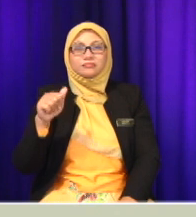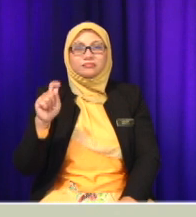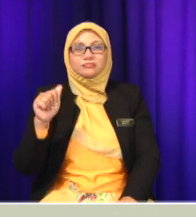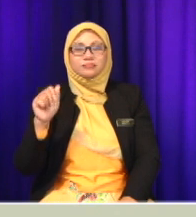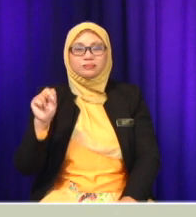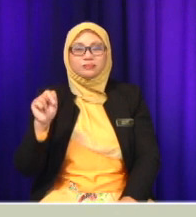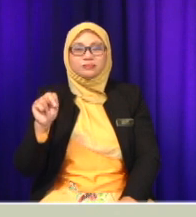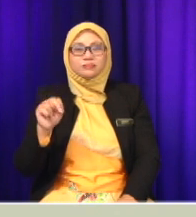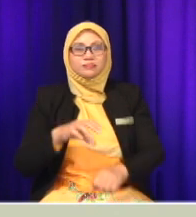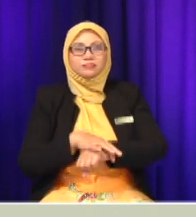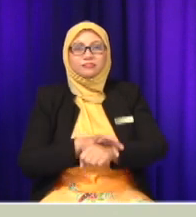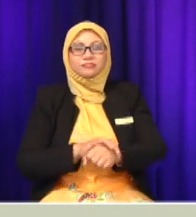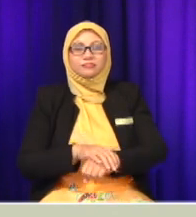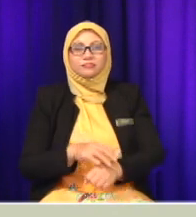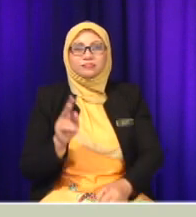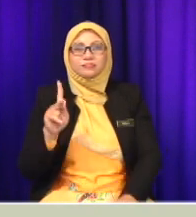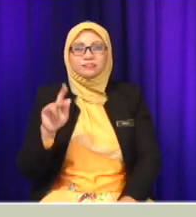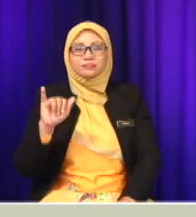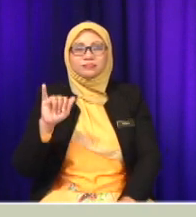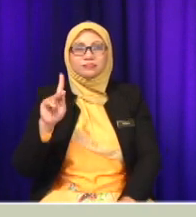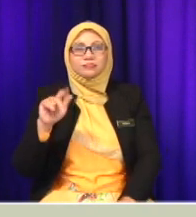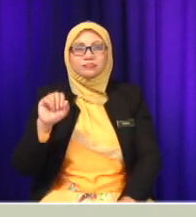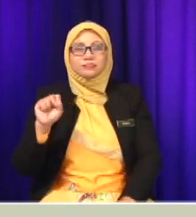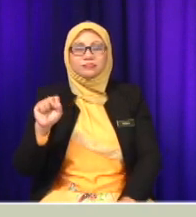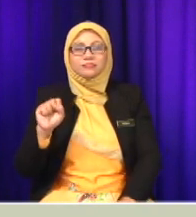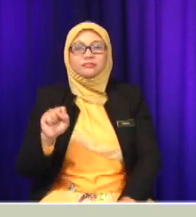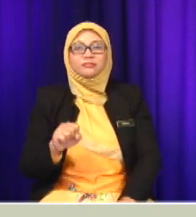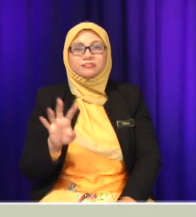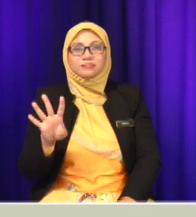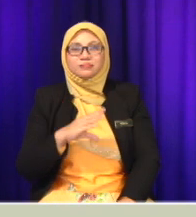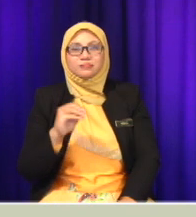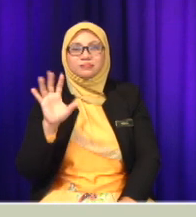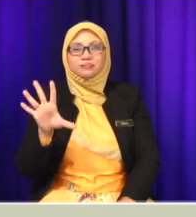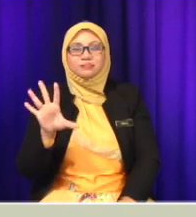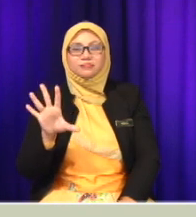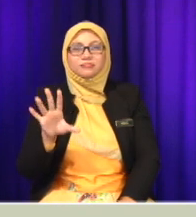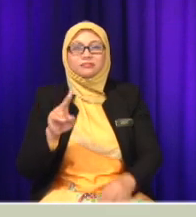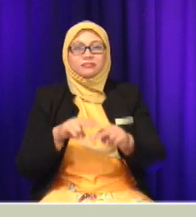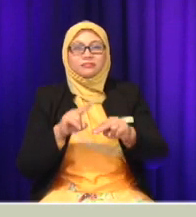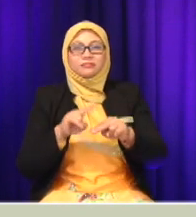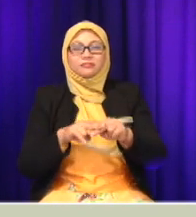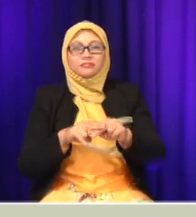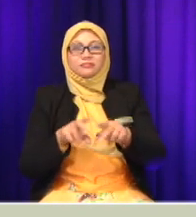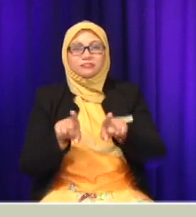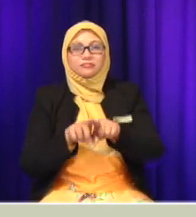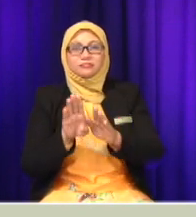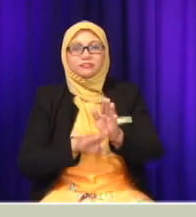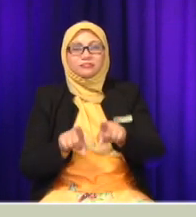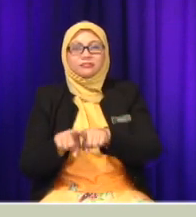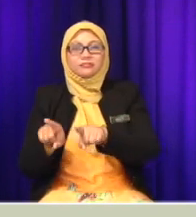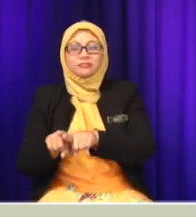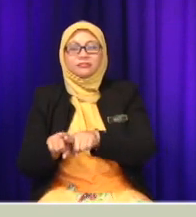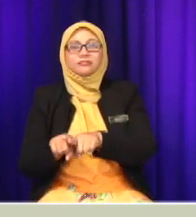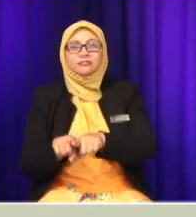yang keempat dan kelima iaitu side rail yang mana dia kedudukan dia sekali dengan gelang gelang